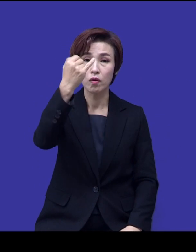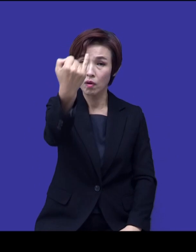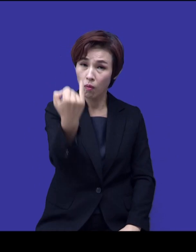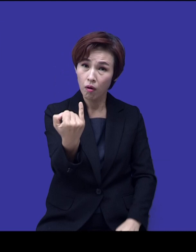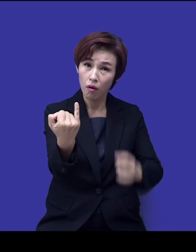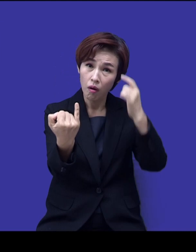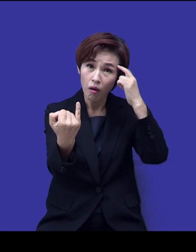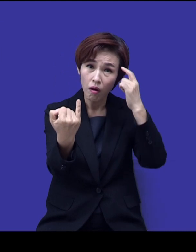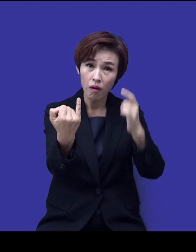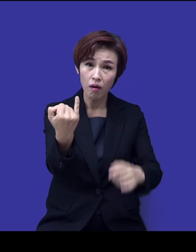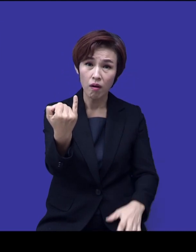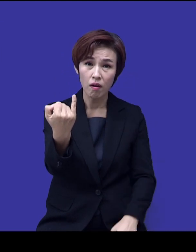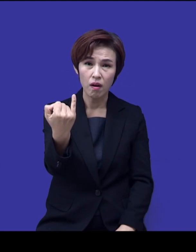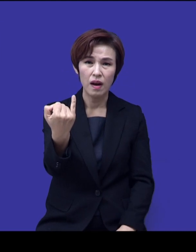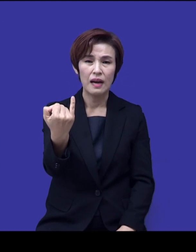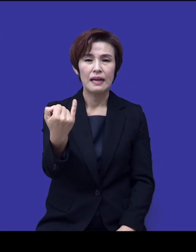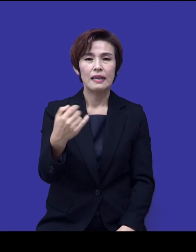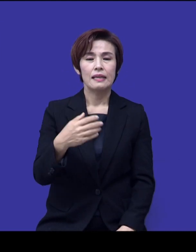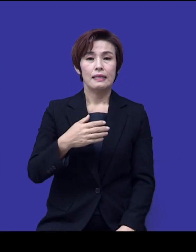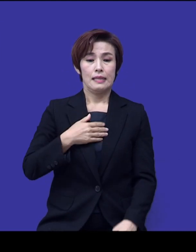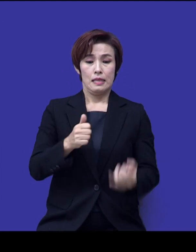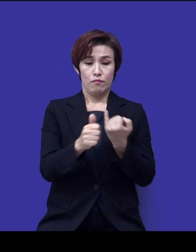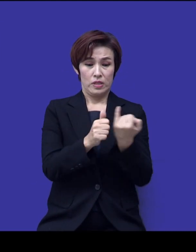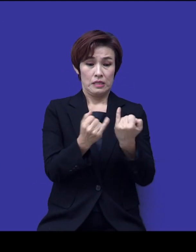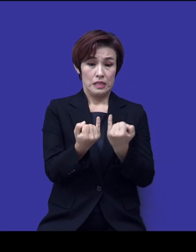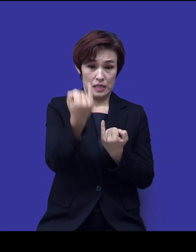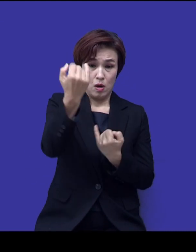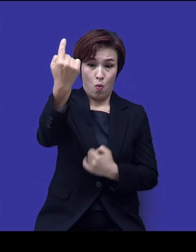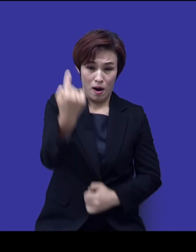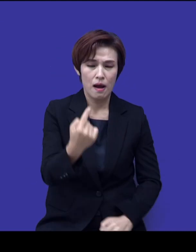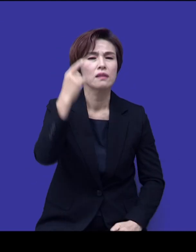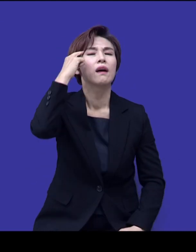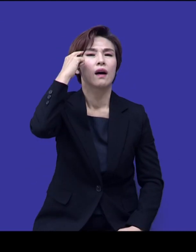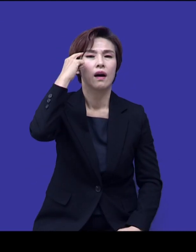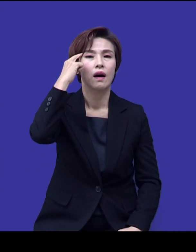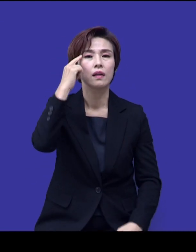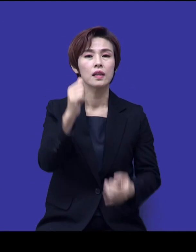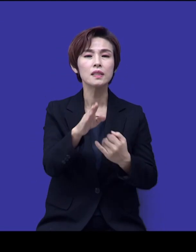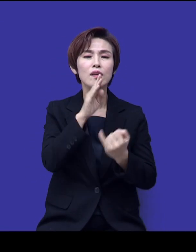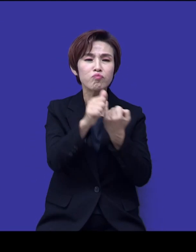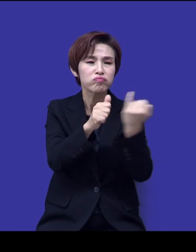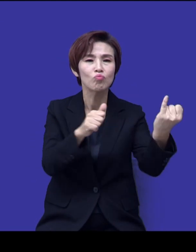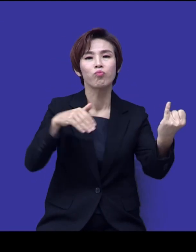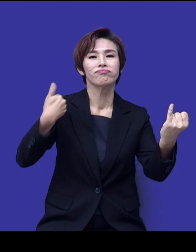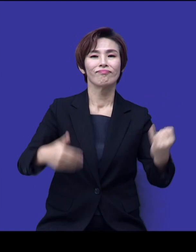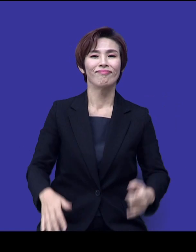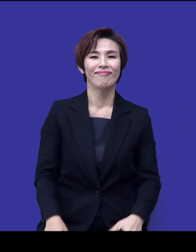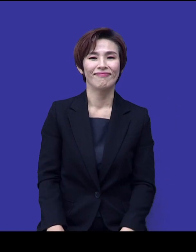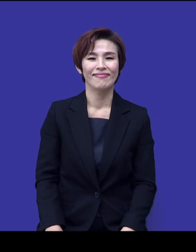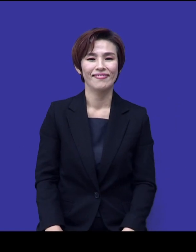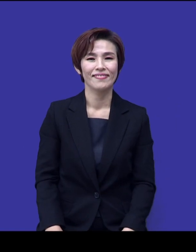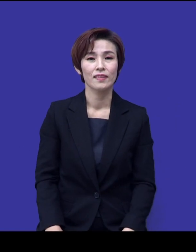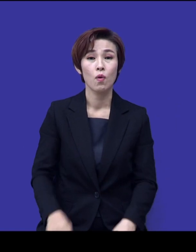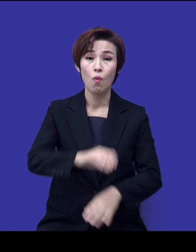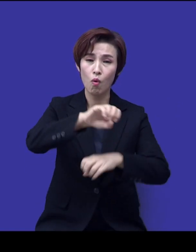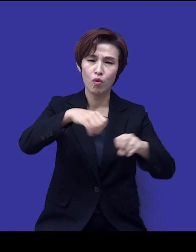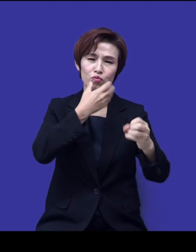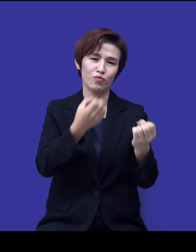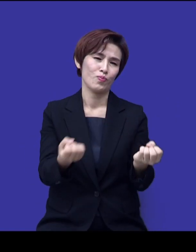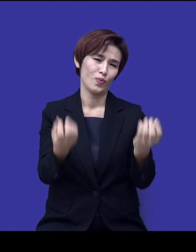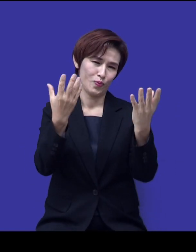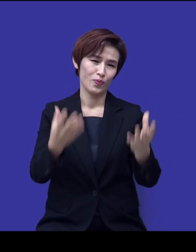와 있다고 네. 생각하셨군요. 아. 전 처형이 왔다고 생각을 했거든요. 아, 처형이라고 생각하셨어요. 근데 그런 게 오히려